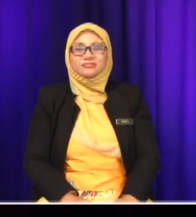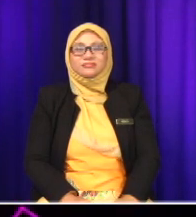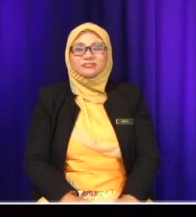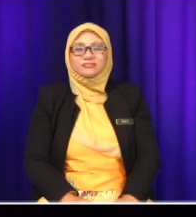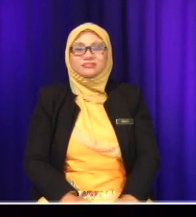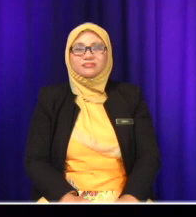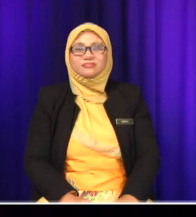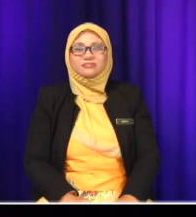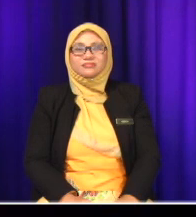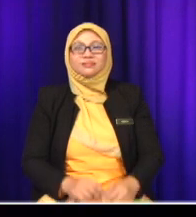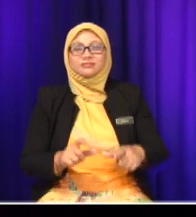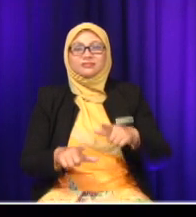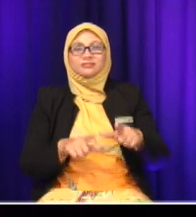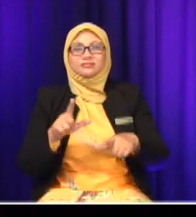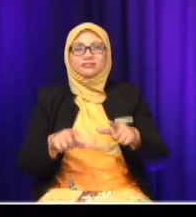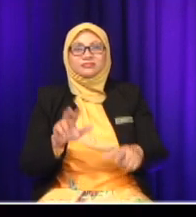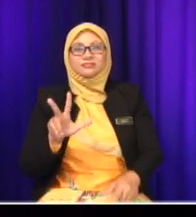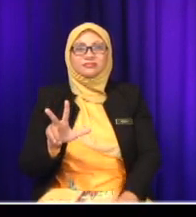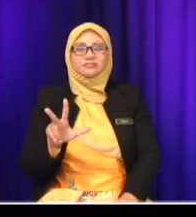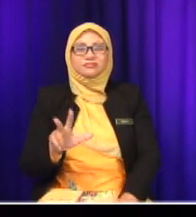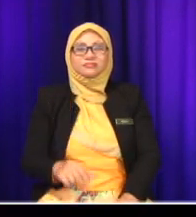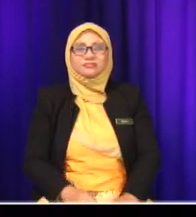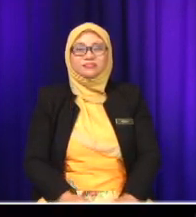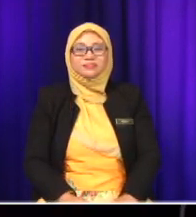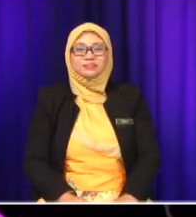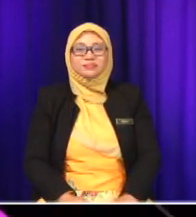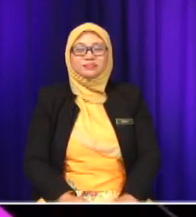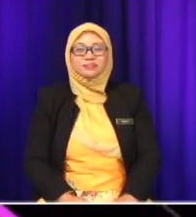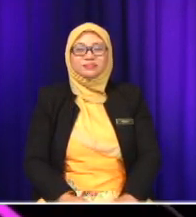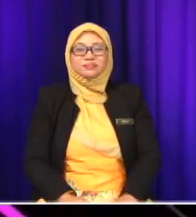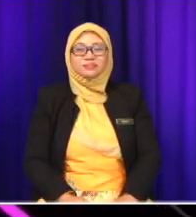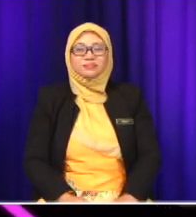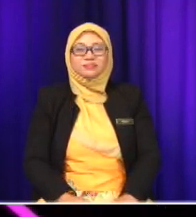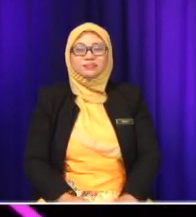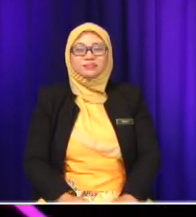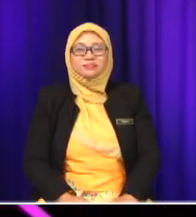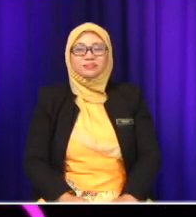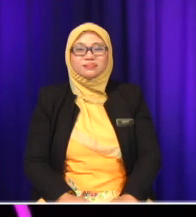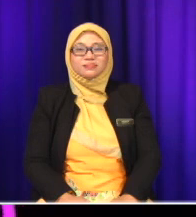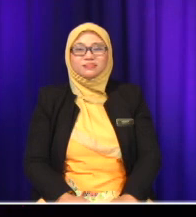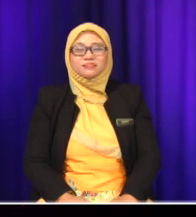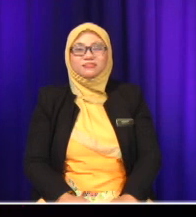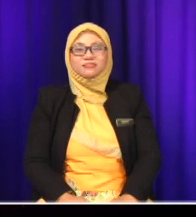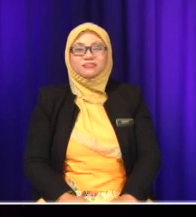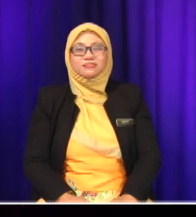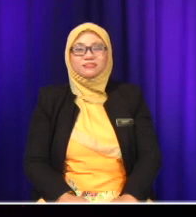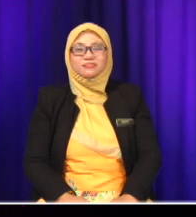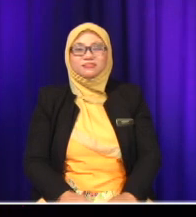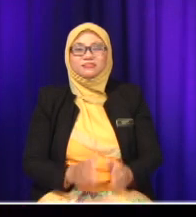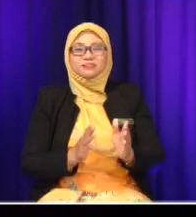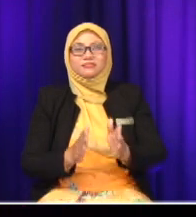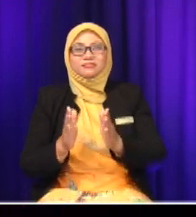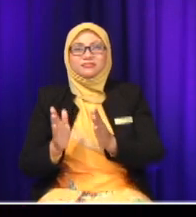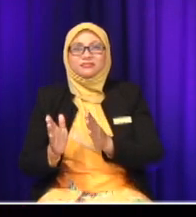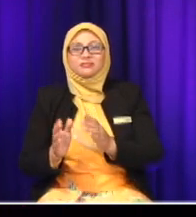baiktiga langkah yang ketiga Aras kelegapan injak padaaskan pelaras stepet okey